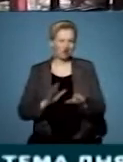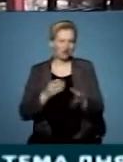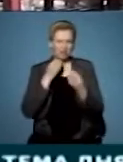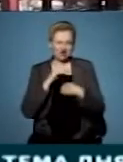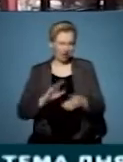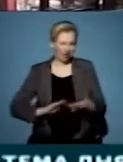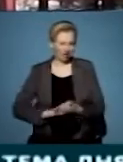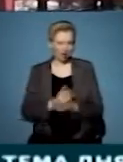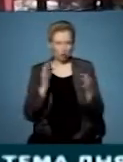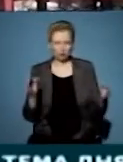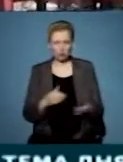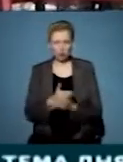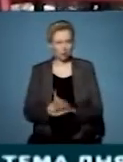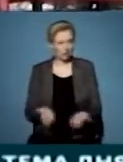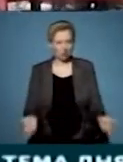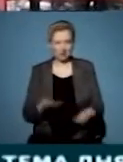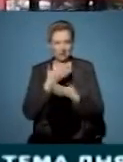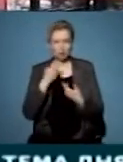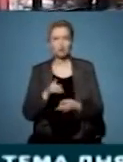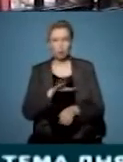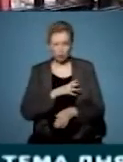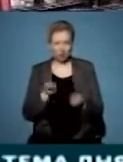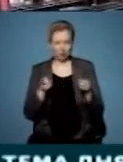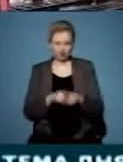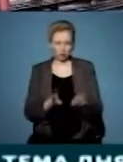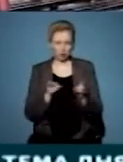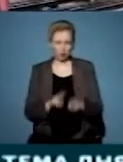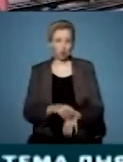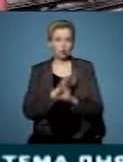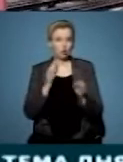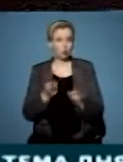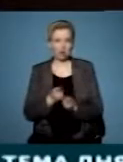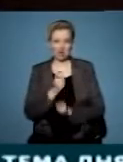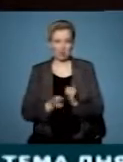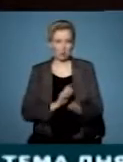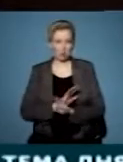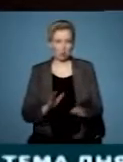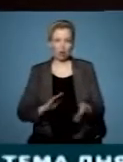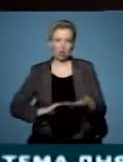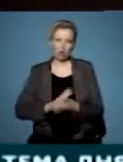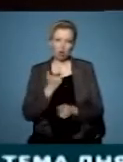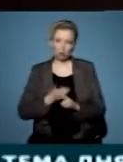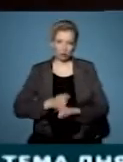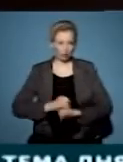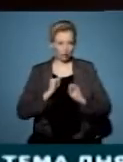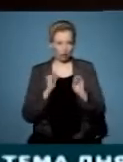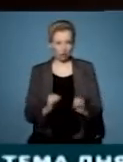кращої якості обслуговування нема. То, що було, то і було. Нічого не помінялося. Якість дуже погана.